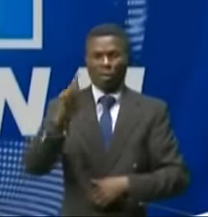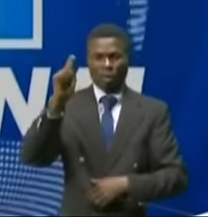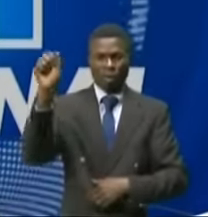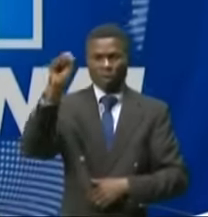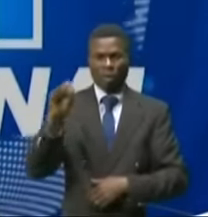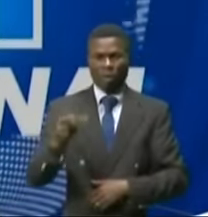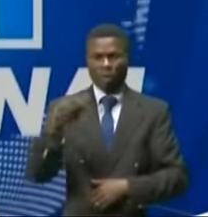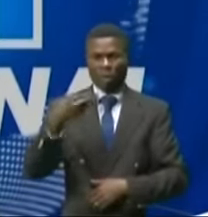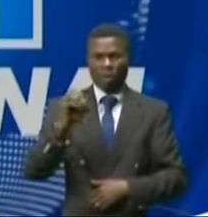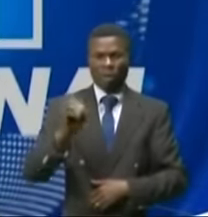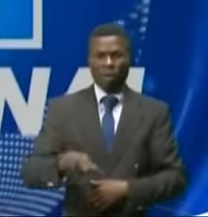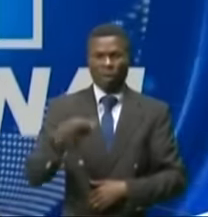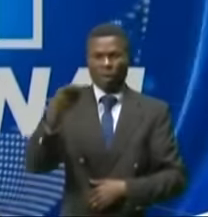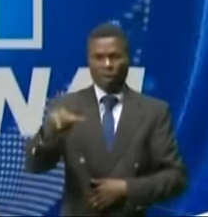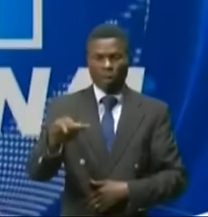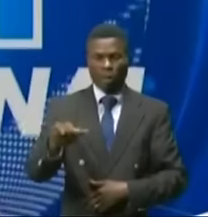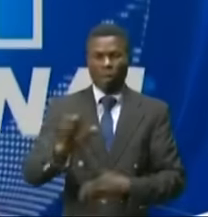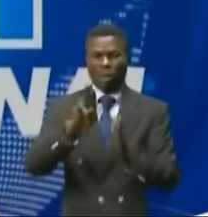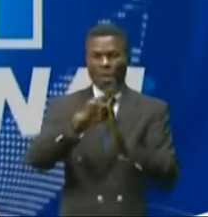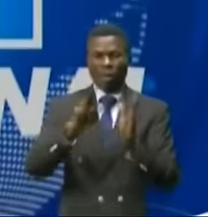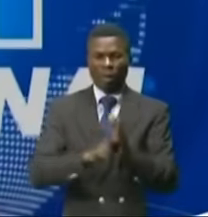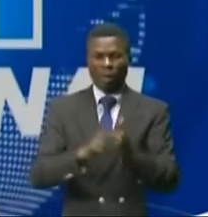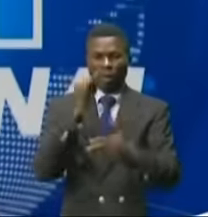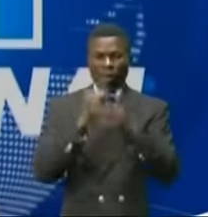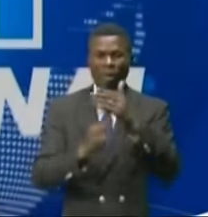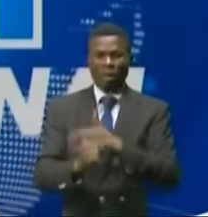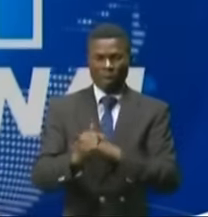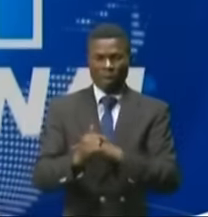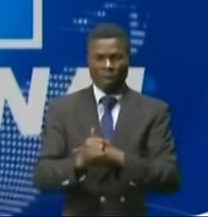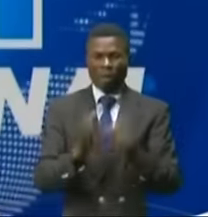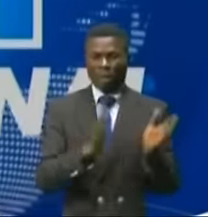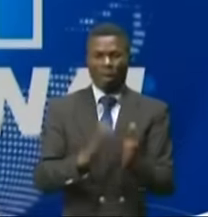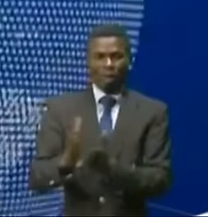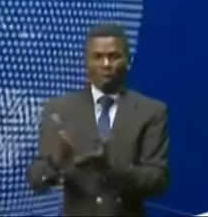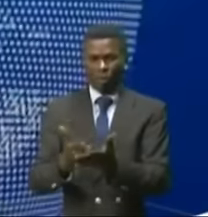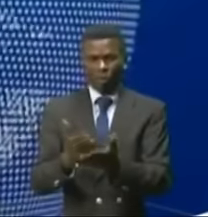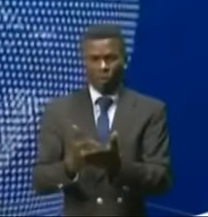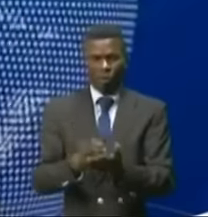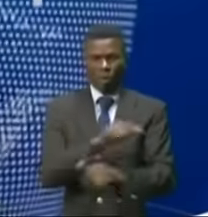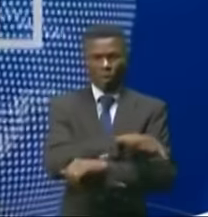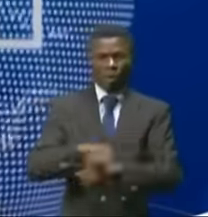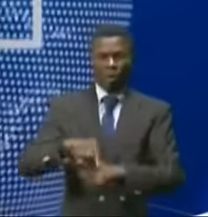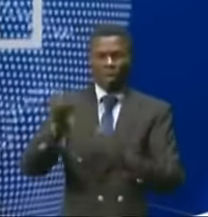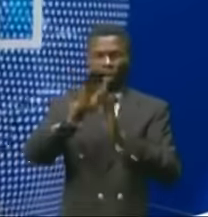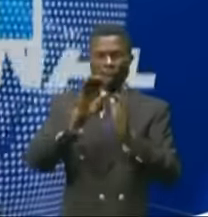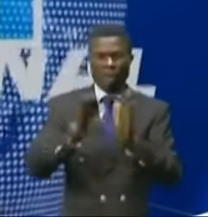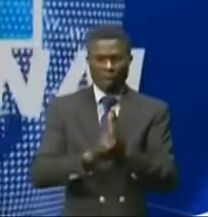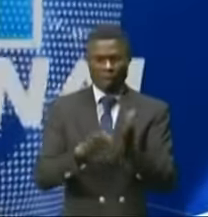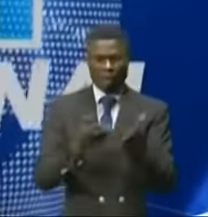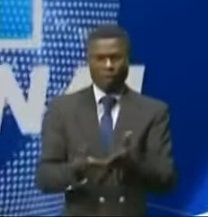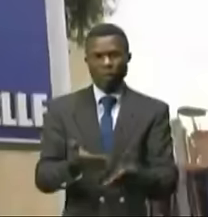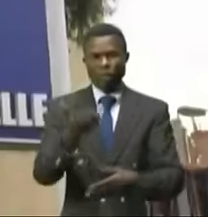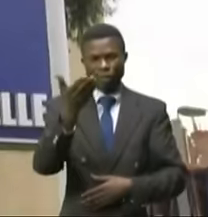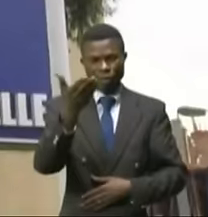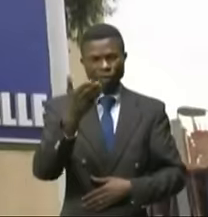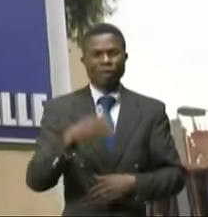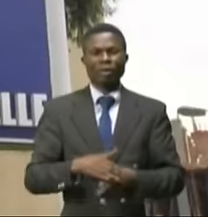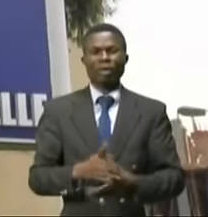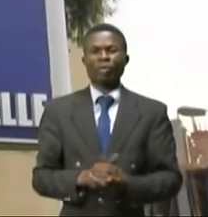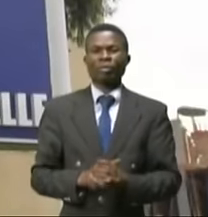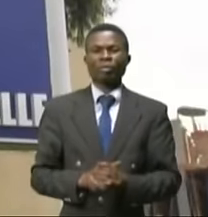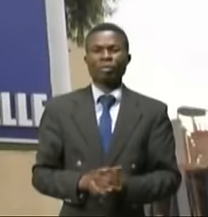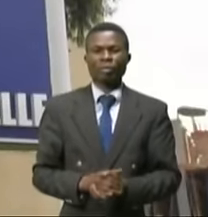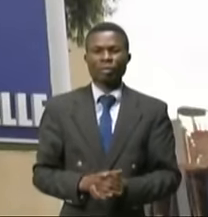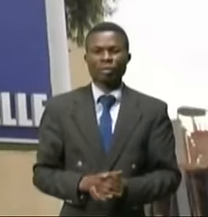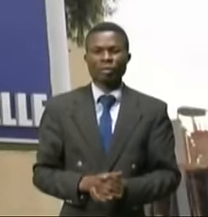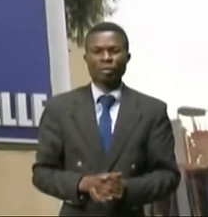venue déposer son projet de règlement d'ordre intérieur élaboré à la Cour constitutionnelle. Images et commentaires.